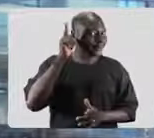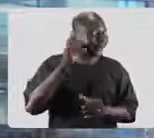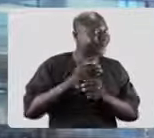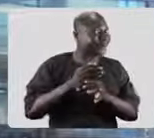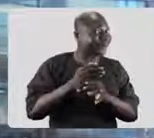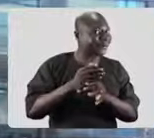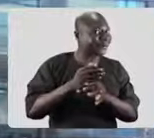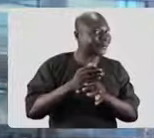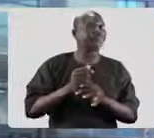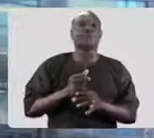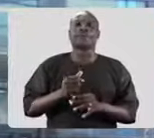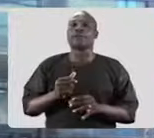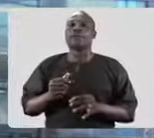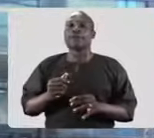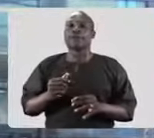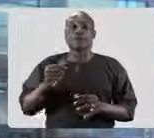mi ebi wai